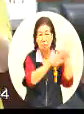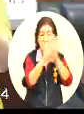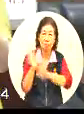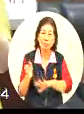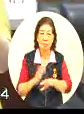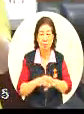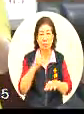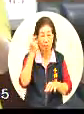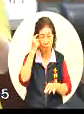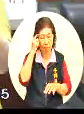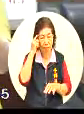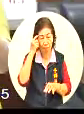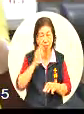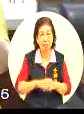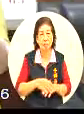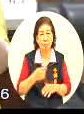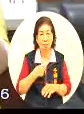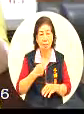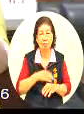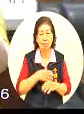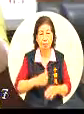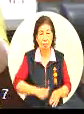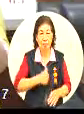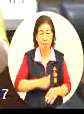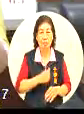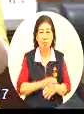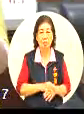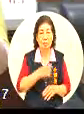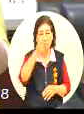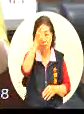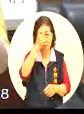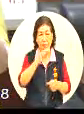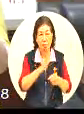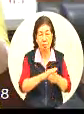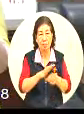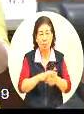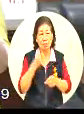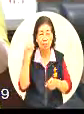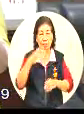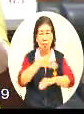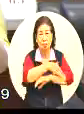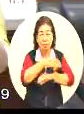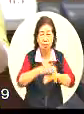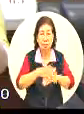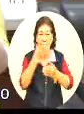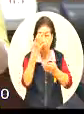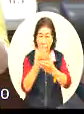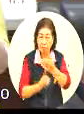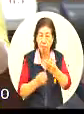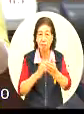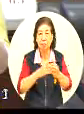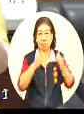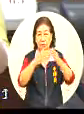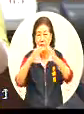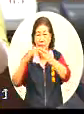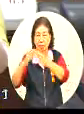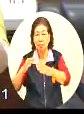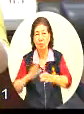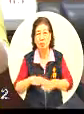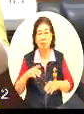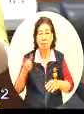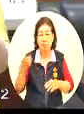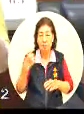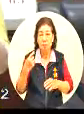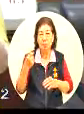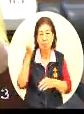本社是认为说其实我们黄埔新村可以留几户 跟我原住户还有一些文创